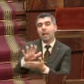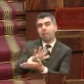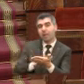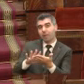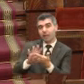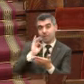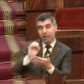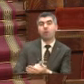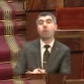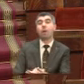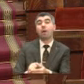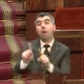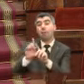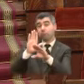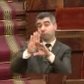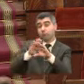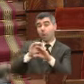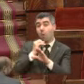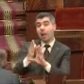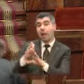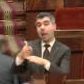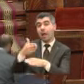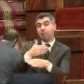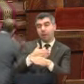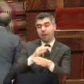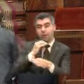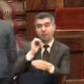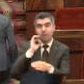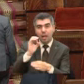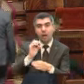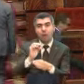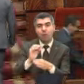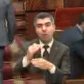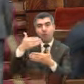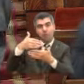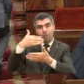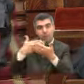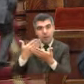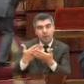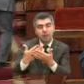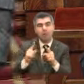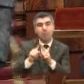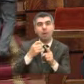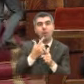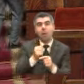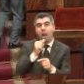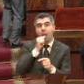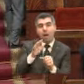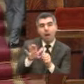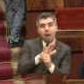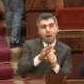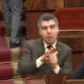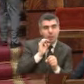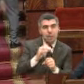بالتحسيس والإشعار باحتمال وقوع الفيضانات إلى تهيئة المجال بإحداث منشآت وقائية، ضرورة